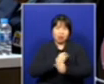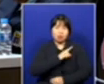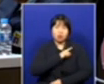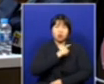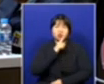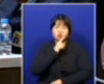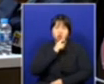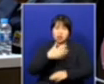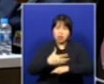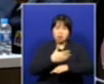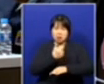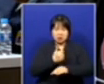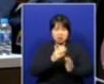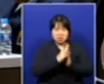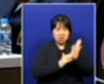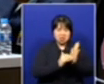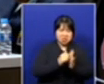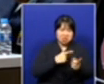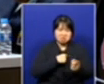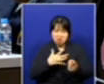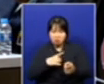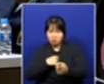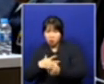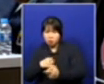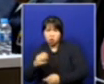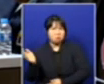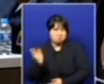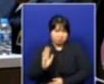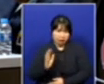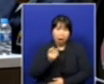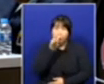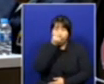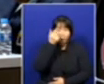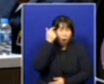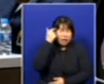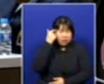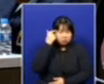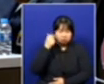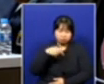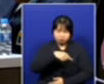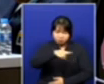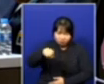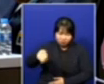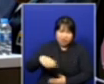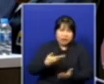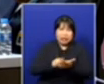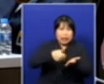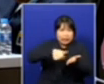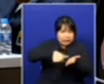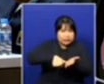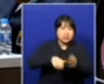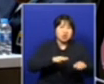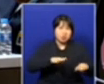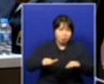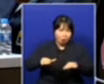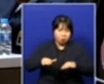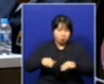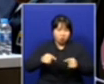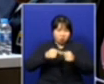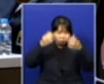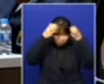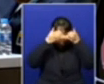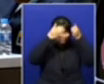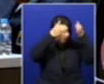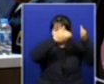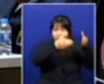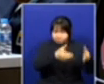ชั้นไม่ชอบสีนั้นไม่ชอบสีนี้ออกไปแล้วเรามาลองเป็นหนี้พร้อมกันท่านจะเข้าใจครับเอาอคติออกไปแ